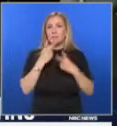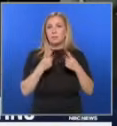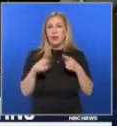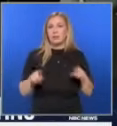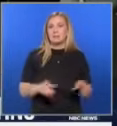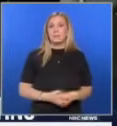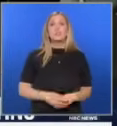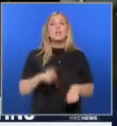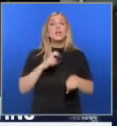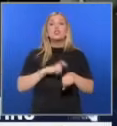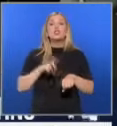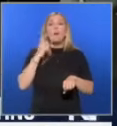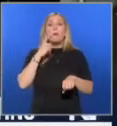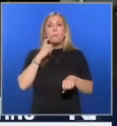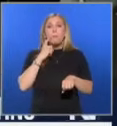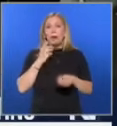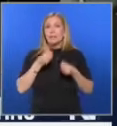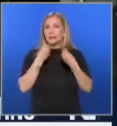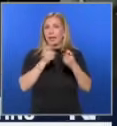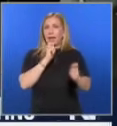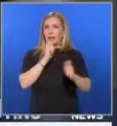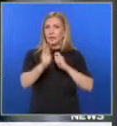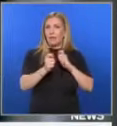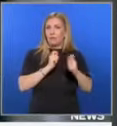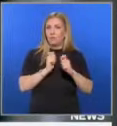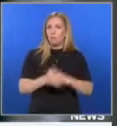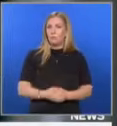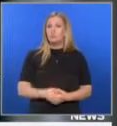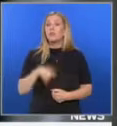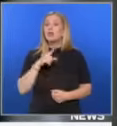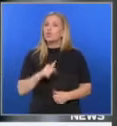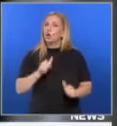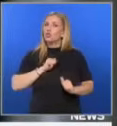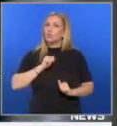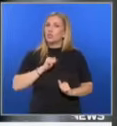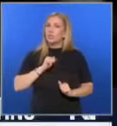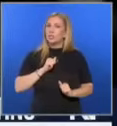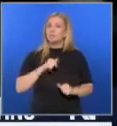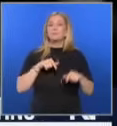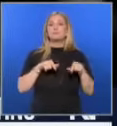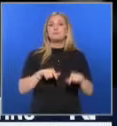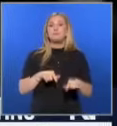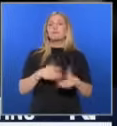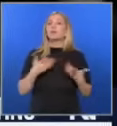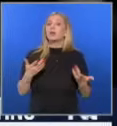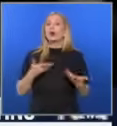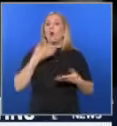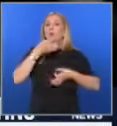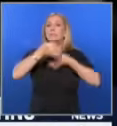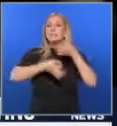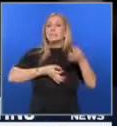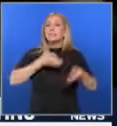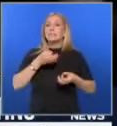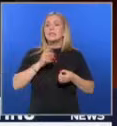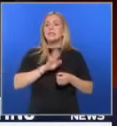първото си телевизионно интервю след опита за покушение срещу опонента му. Той защити и риториката си, но разясни свое изказване